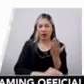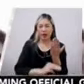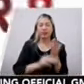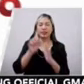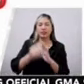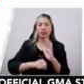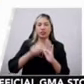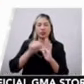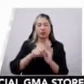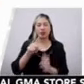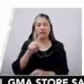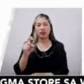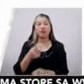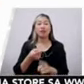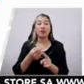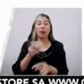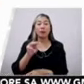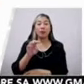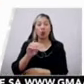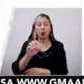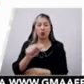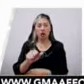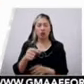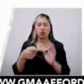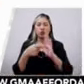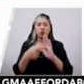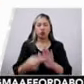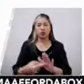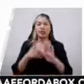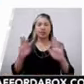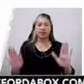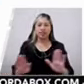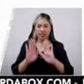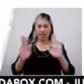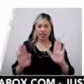Asia Arena na ipapalabas sa Linggo, September 8,